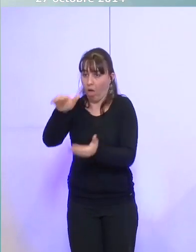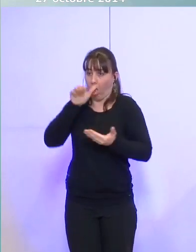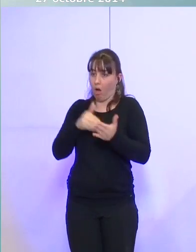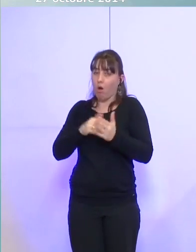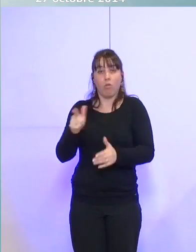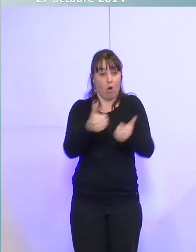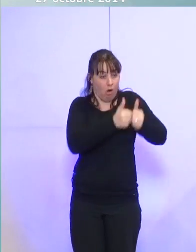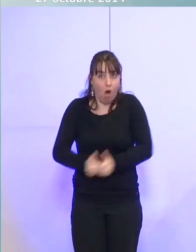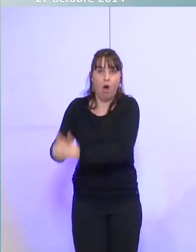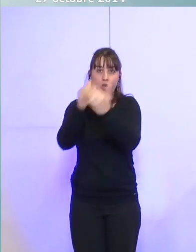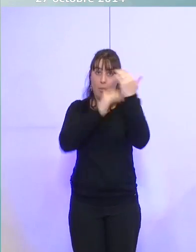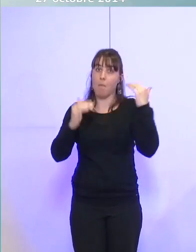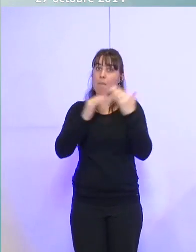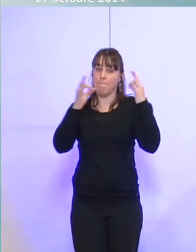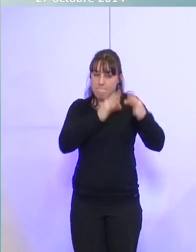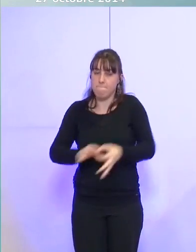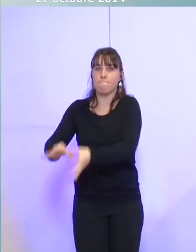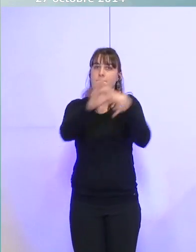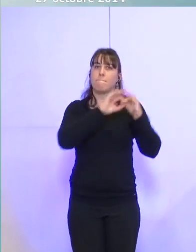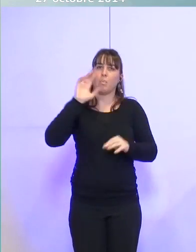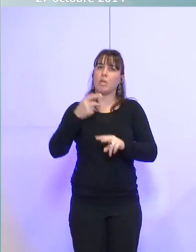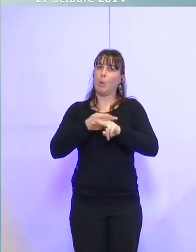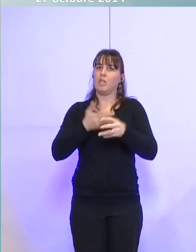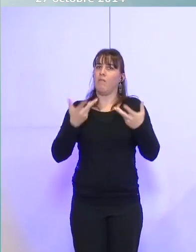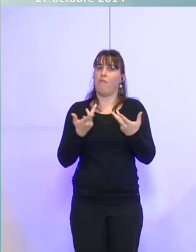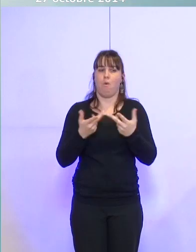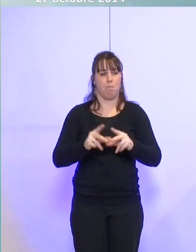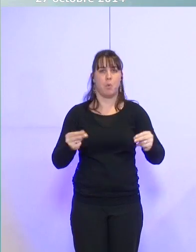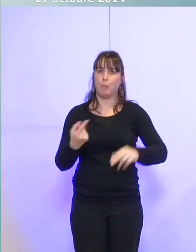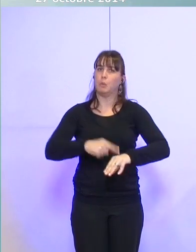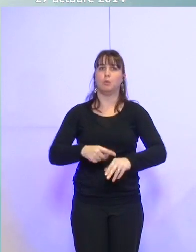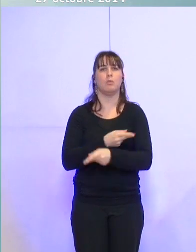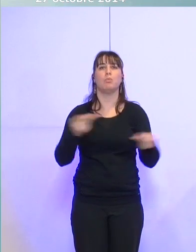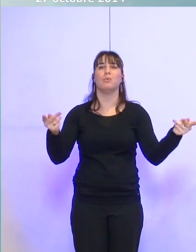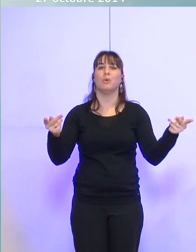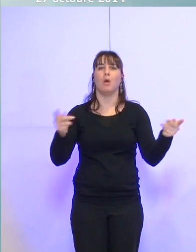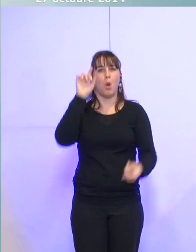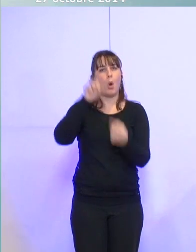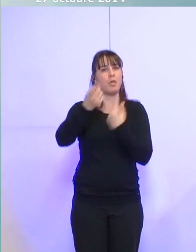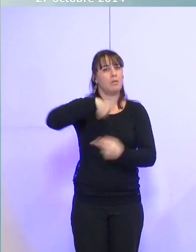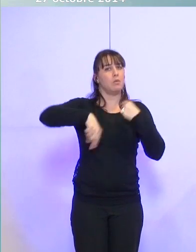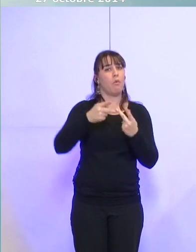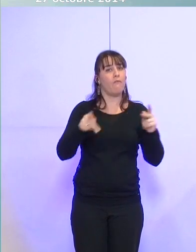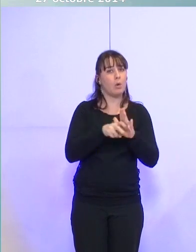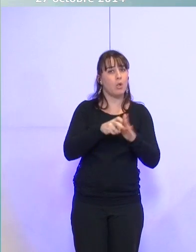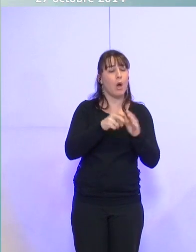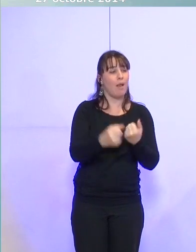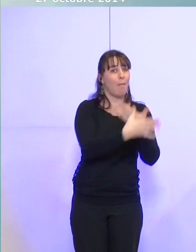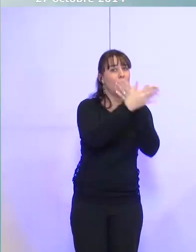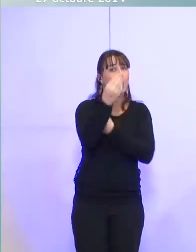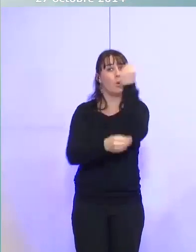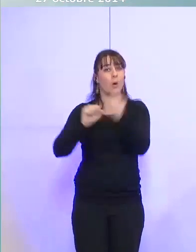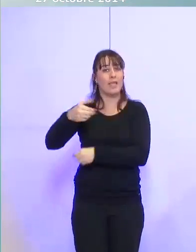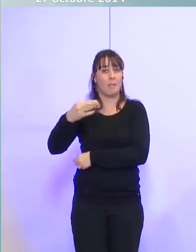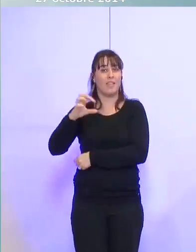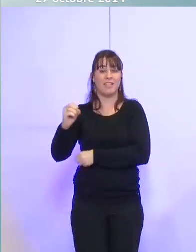travailler ensemble à avoir un outil qui soit immédiatement opérationnel, non seulement pour la ville et nos partenaires de la métro et du SMTC, mais